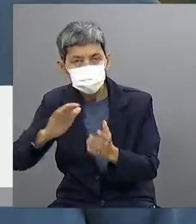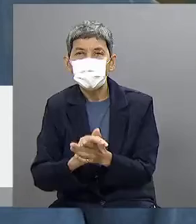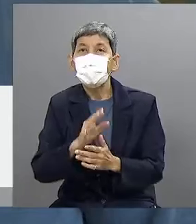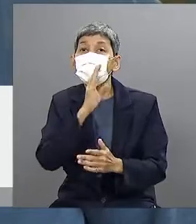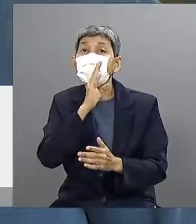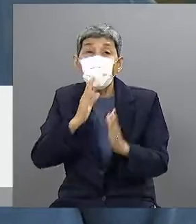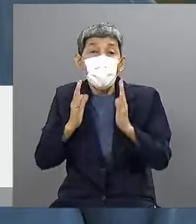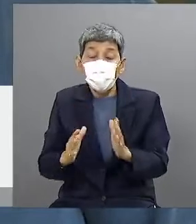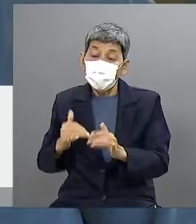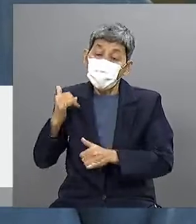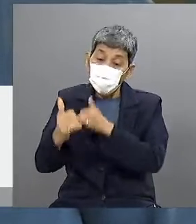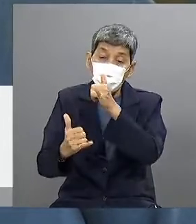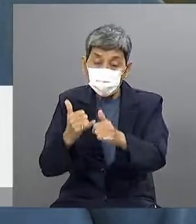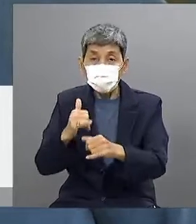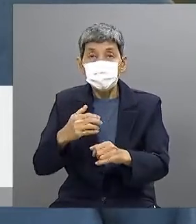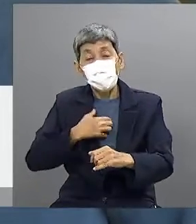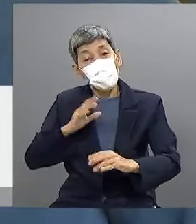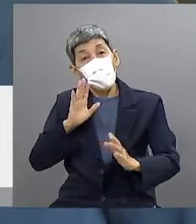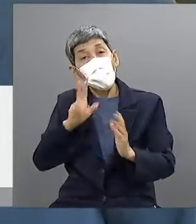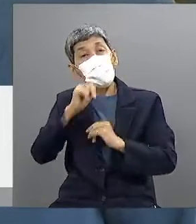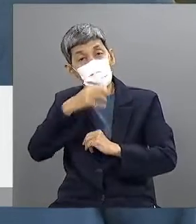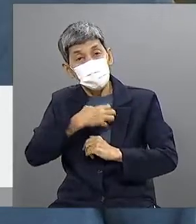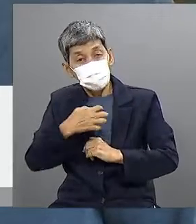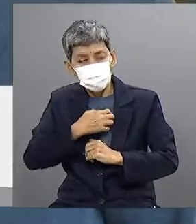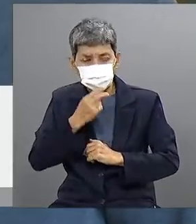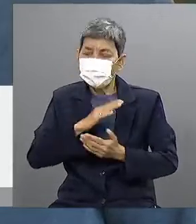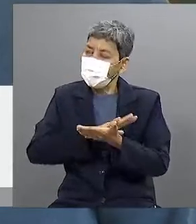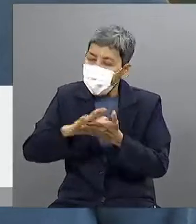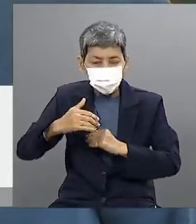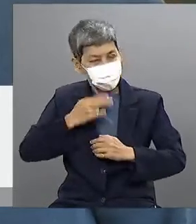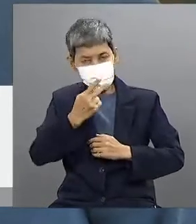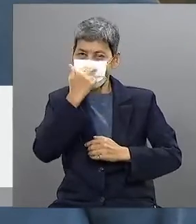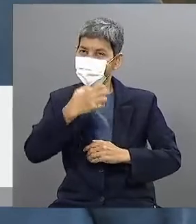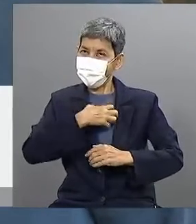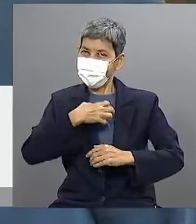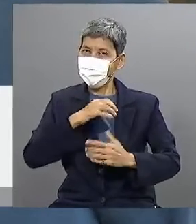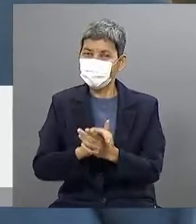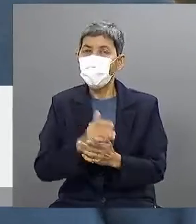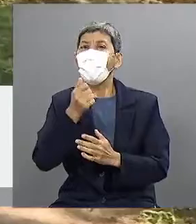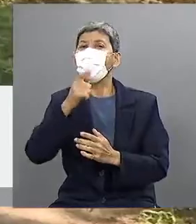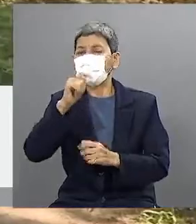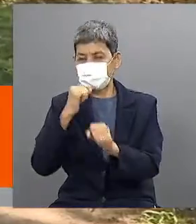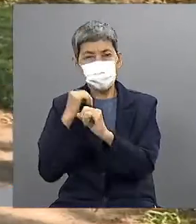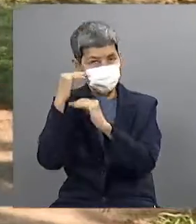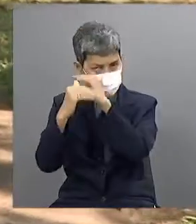เวลาเปิดแวะมาเข้าห้องน้ำห้องน้ำมันดูสะอาดเลยอยากให้อบต.มาพัฒนาตรงนี้ต